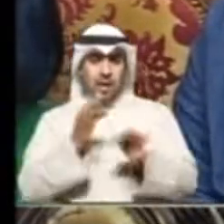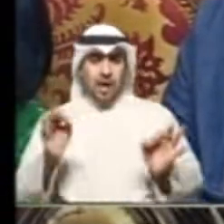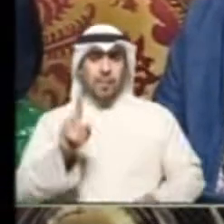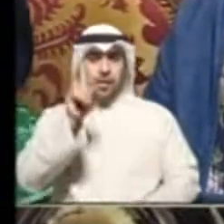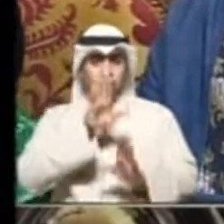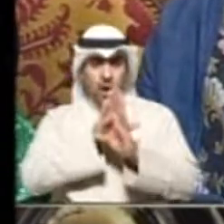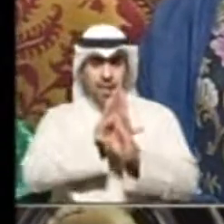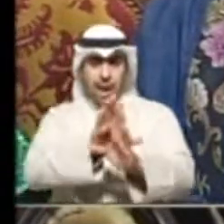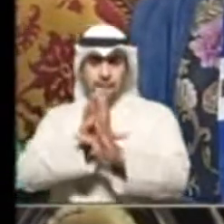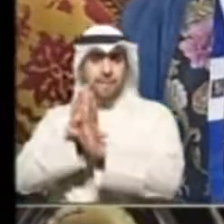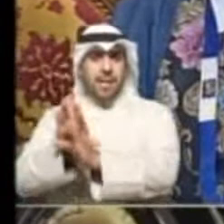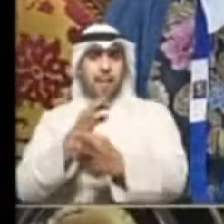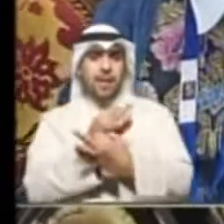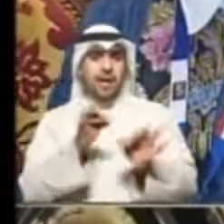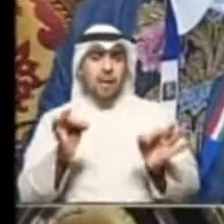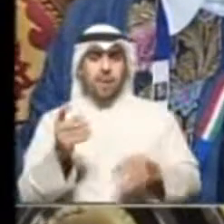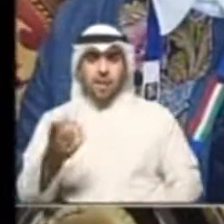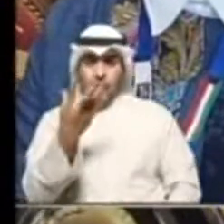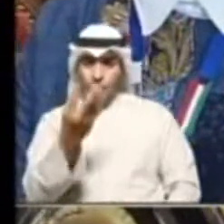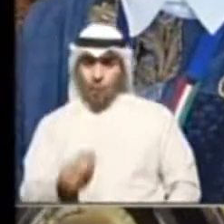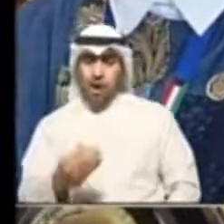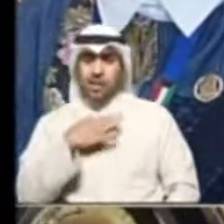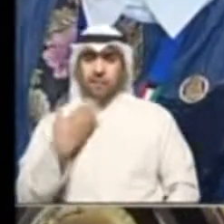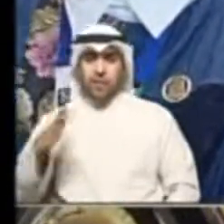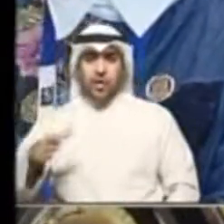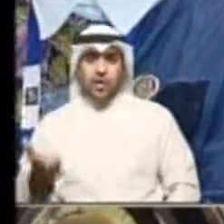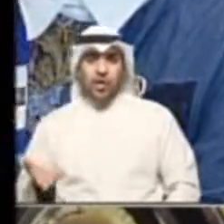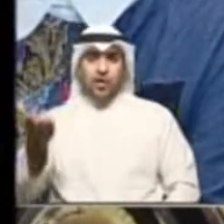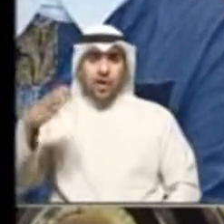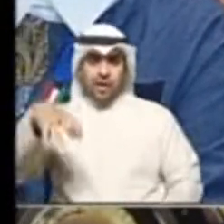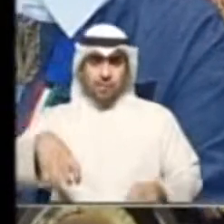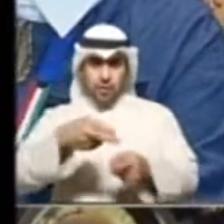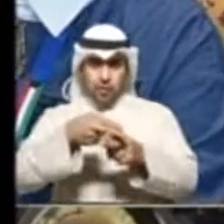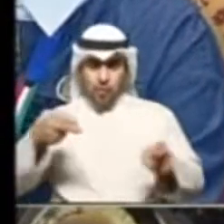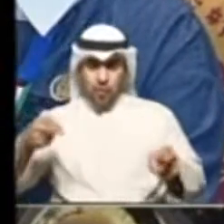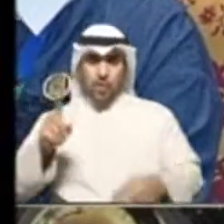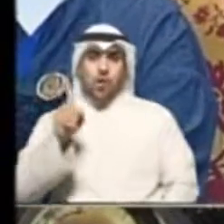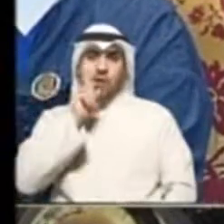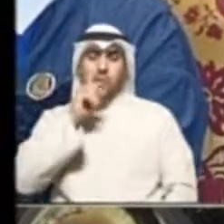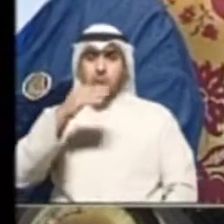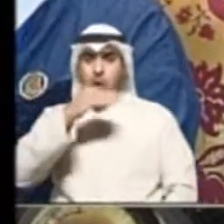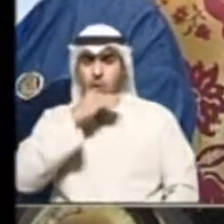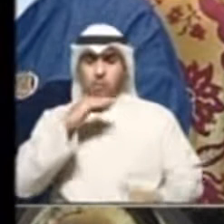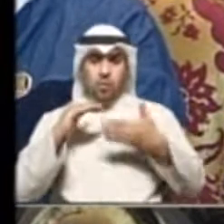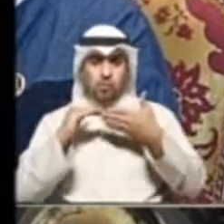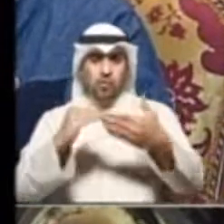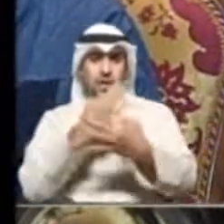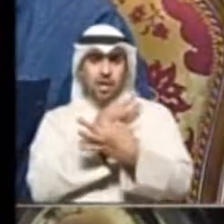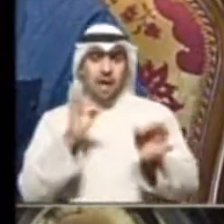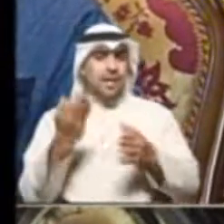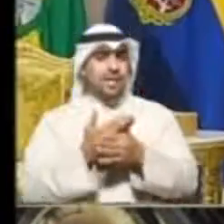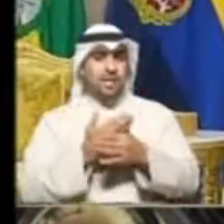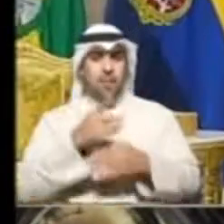لأبناء شهداء الكويت لاستكمال مسيرتهم العلمية ومسيرة آبائهم الذين ضحوا